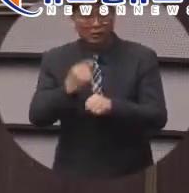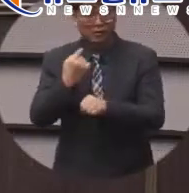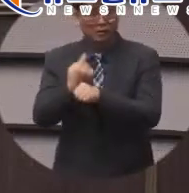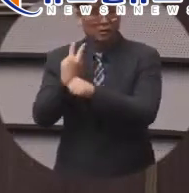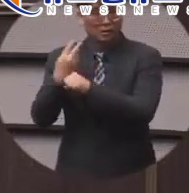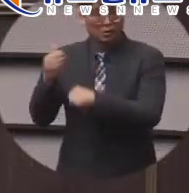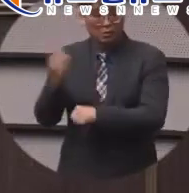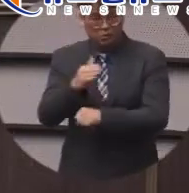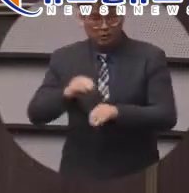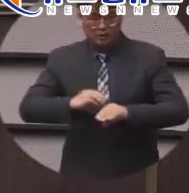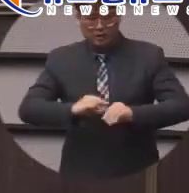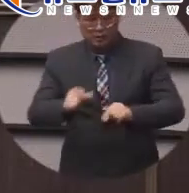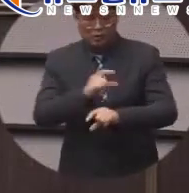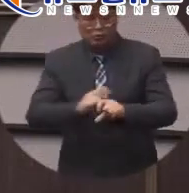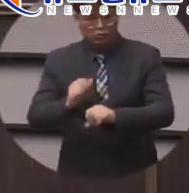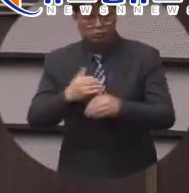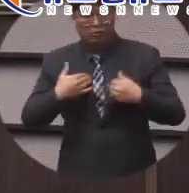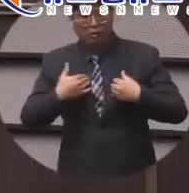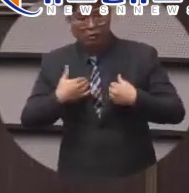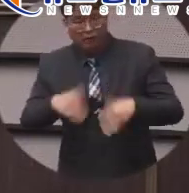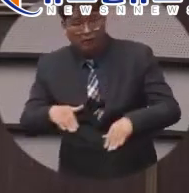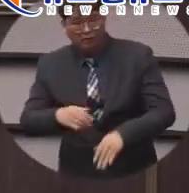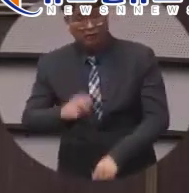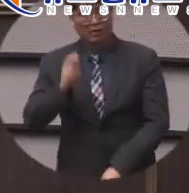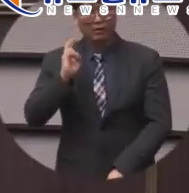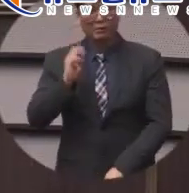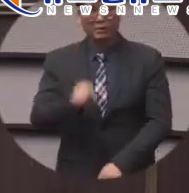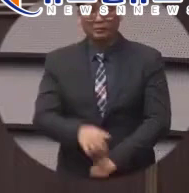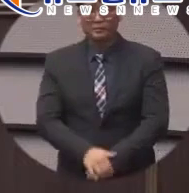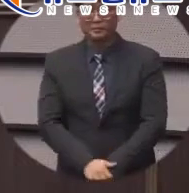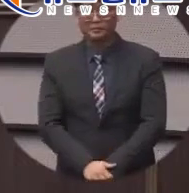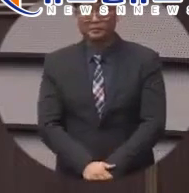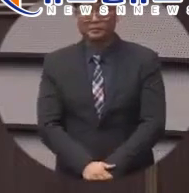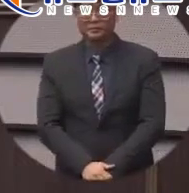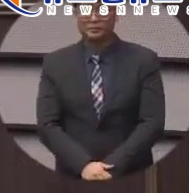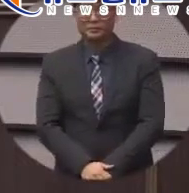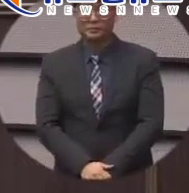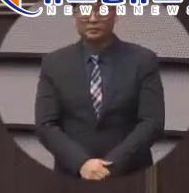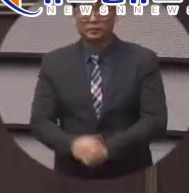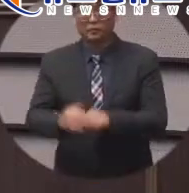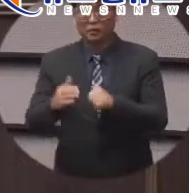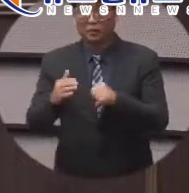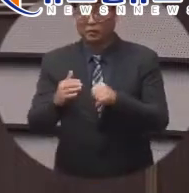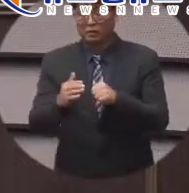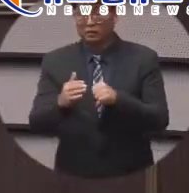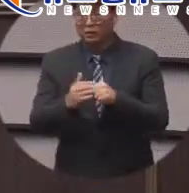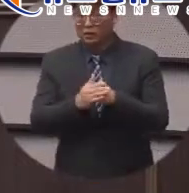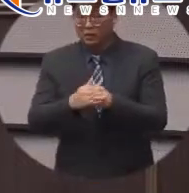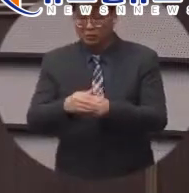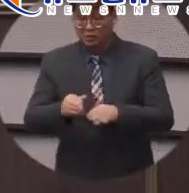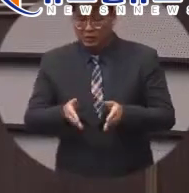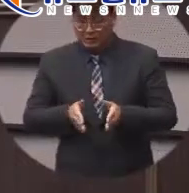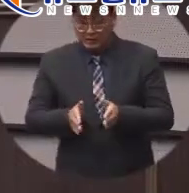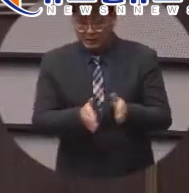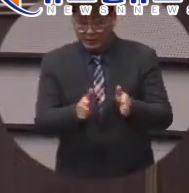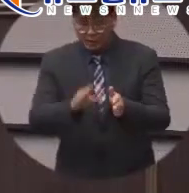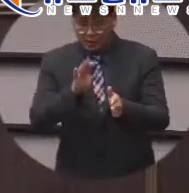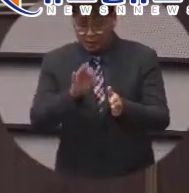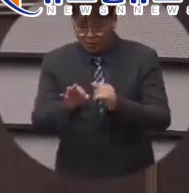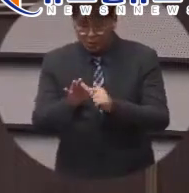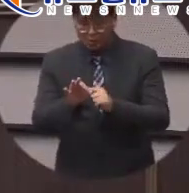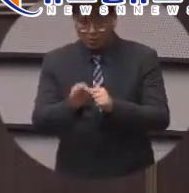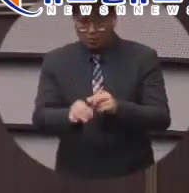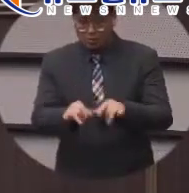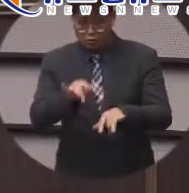예년보다 지반이 더욱 약해져 있을 것으로 예상됩니다. 이에 따른 영향으로 도로의 경우에는